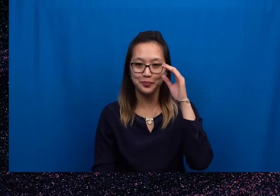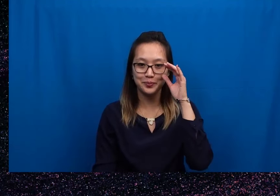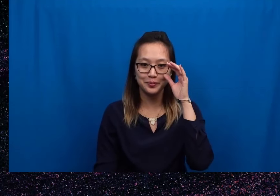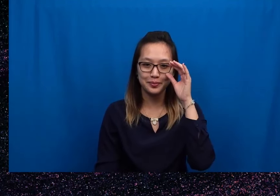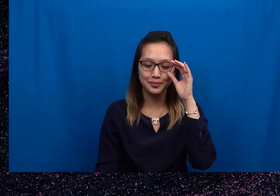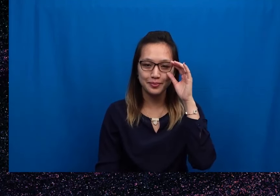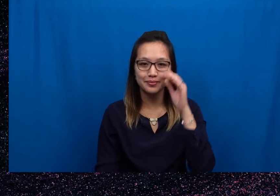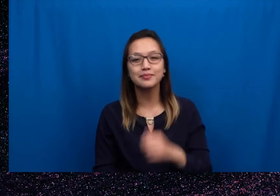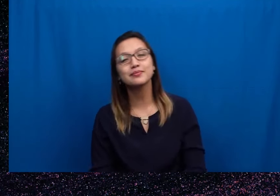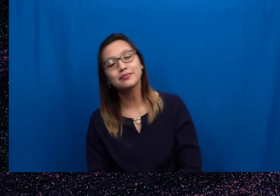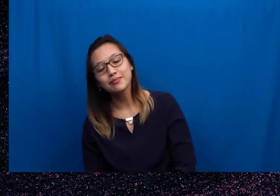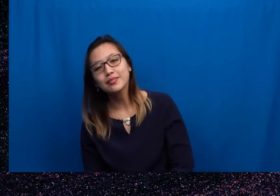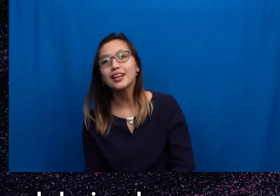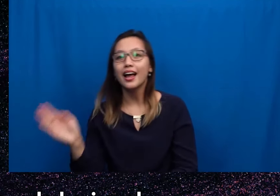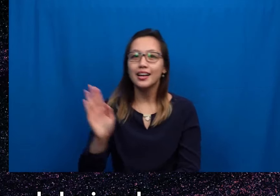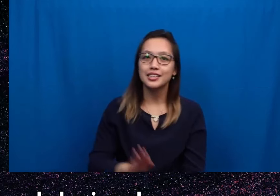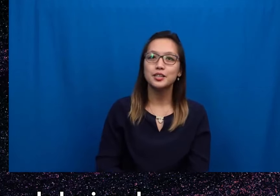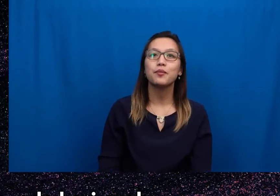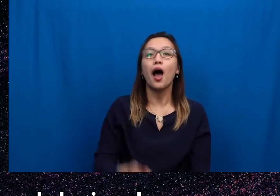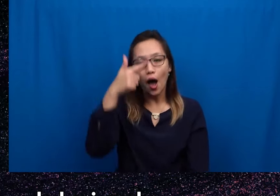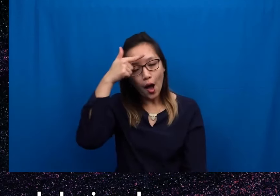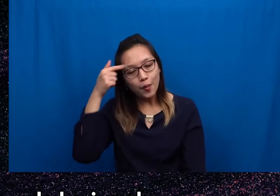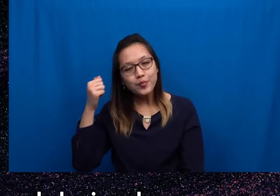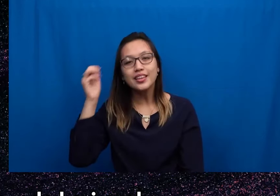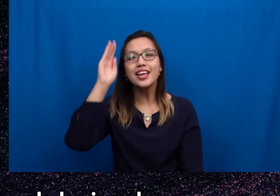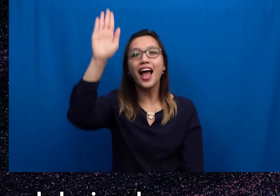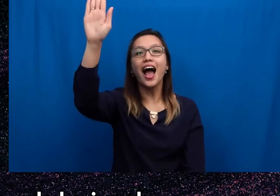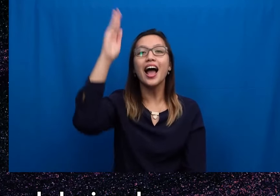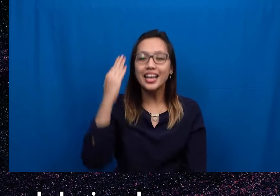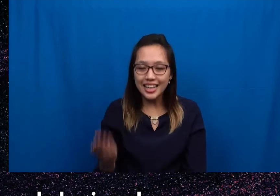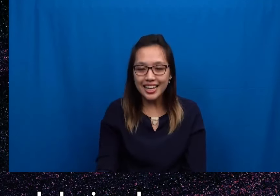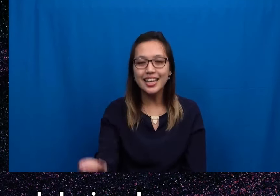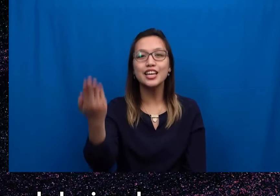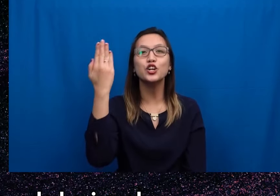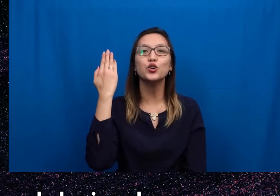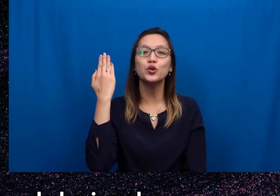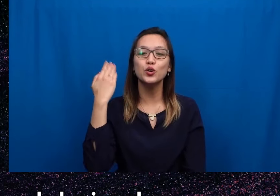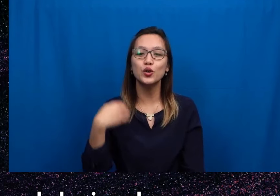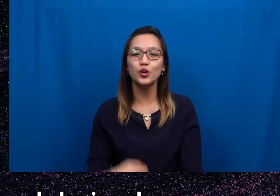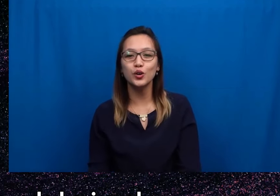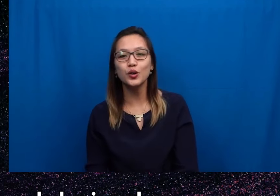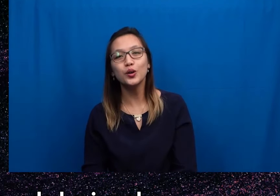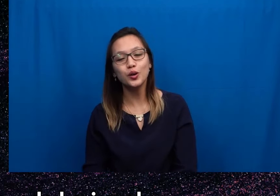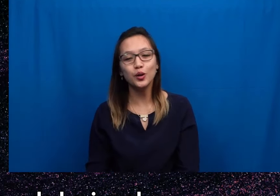hidup. Angkat hatimu, katakan. Sebab Dia